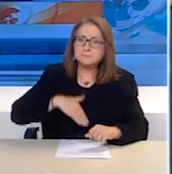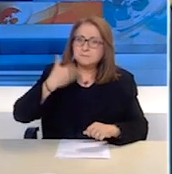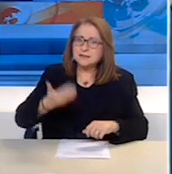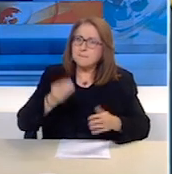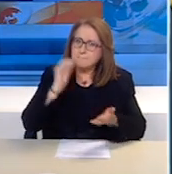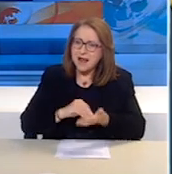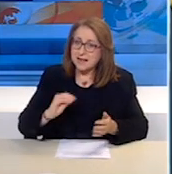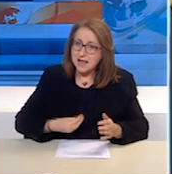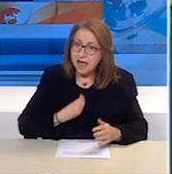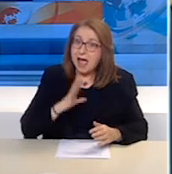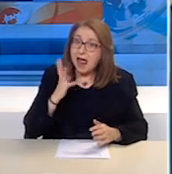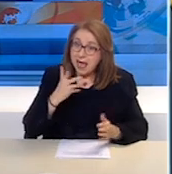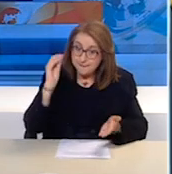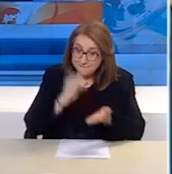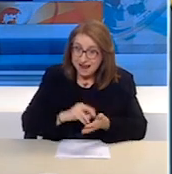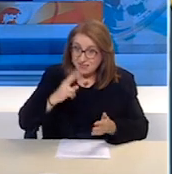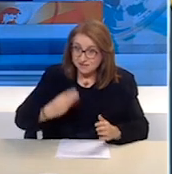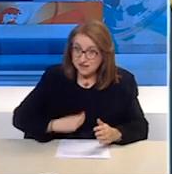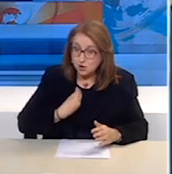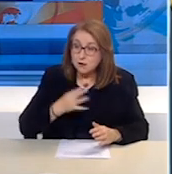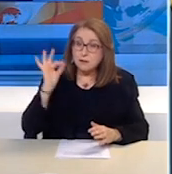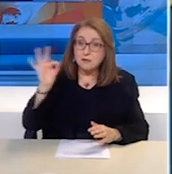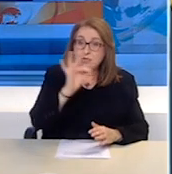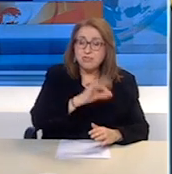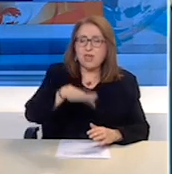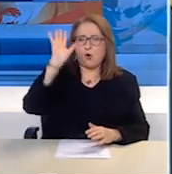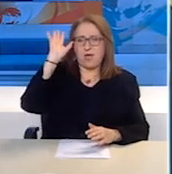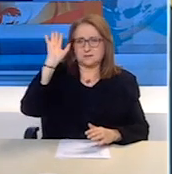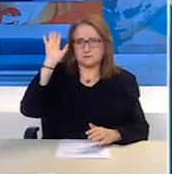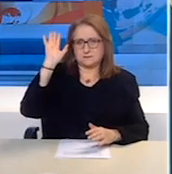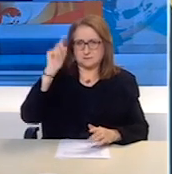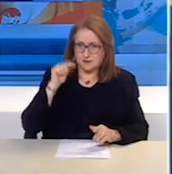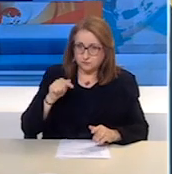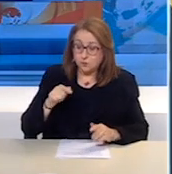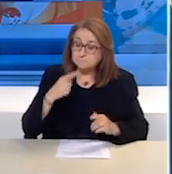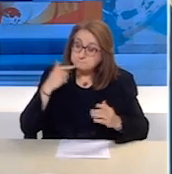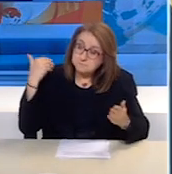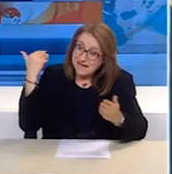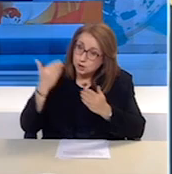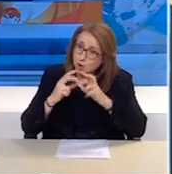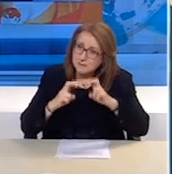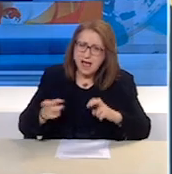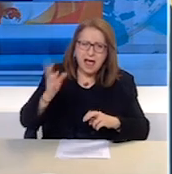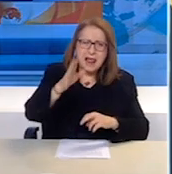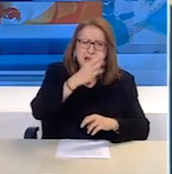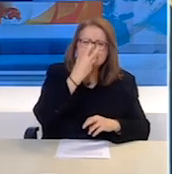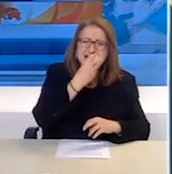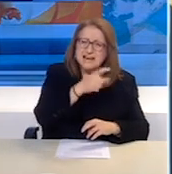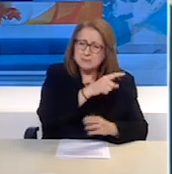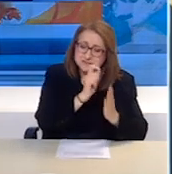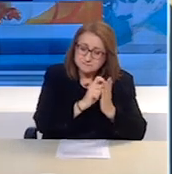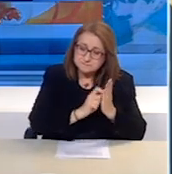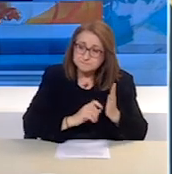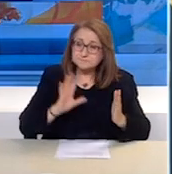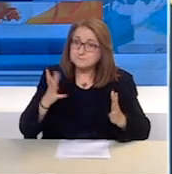ιού. Μάλλον πρόκειται, όπως για τα περισσότερα περιστατικά που έχουν αναφερθεί μέχρι σήμερα, για μια παρουσία του γενετικού υλικού